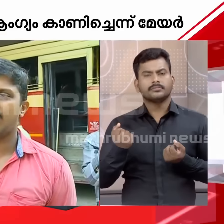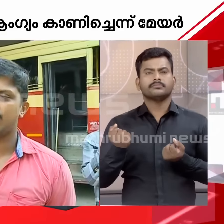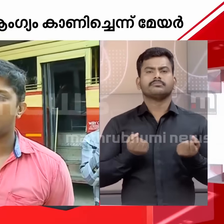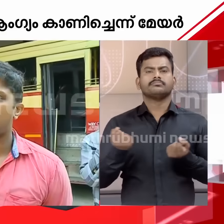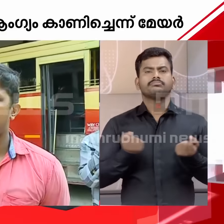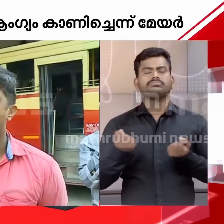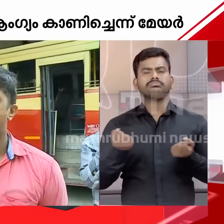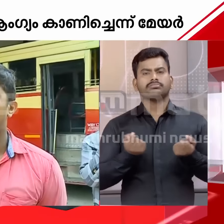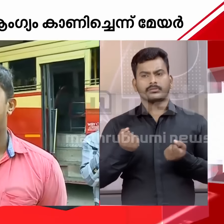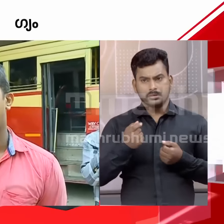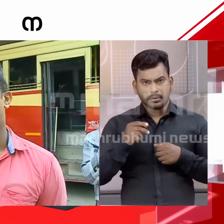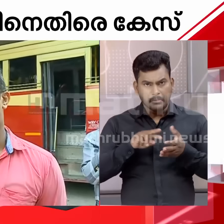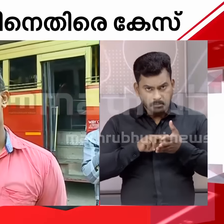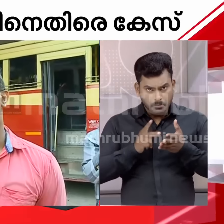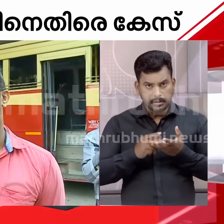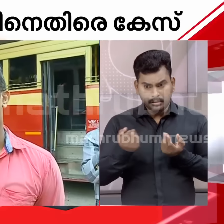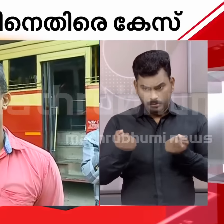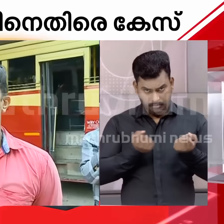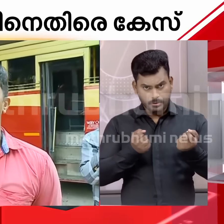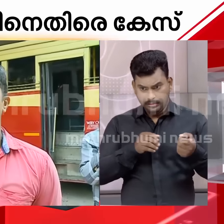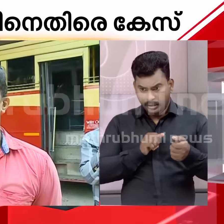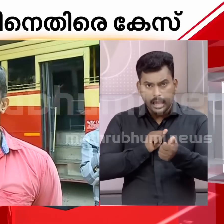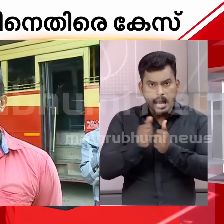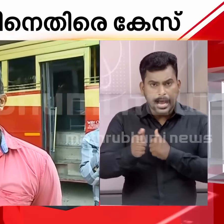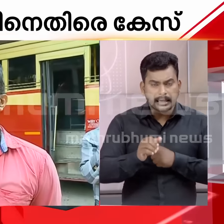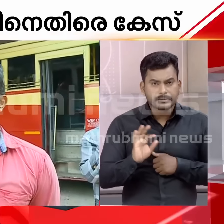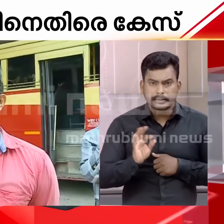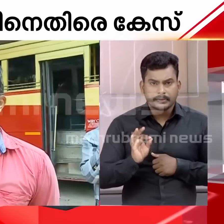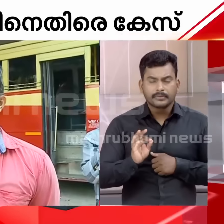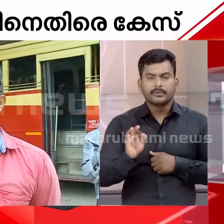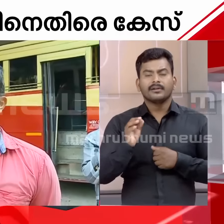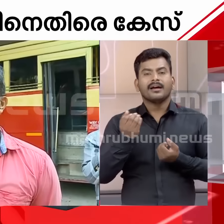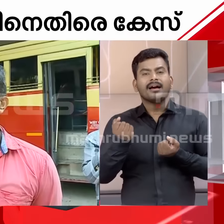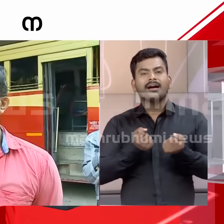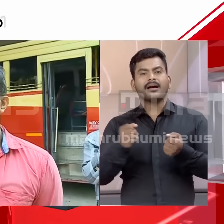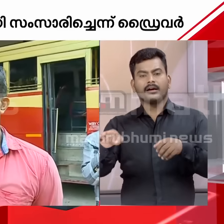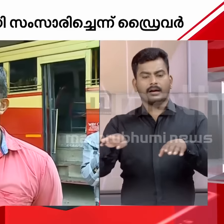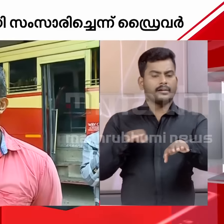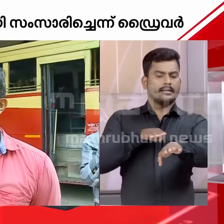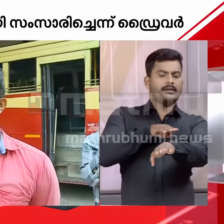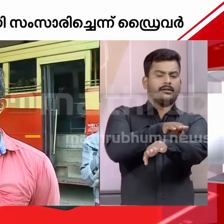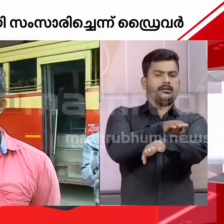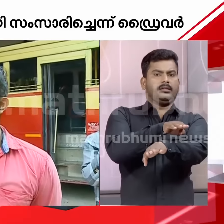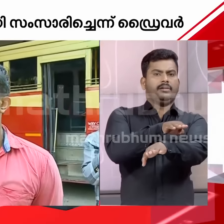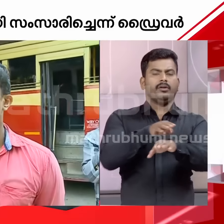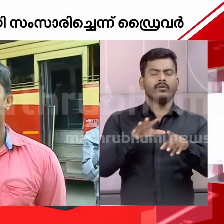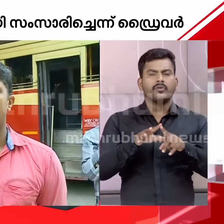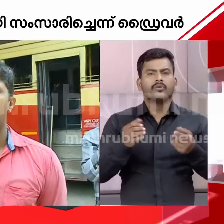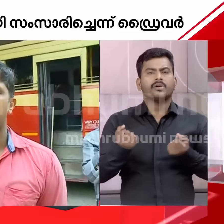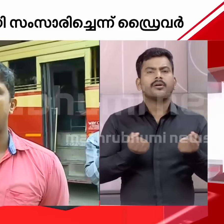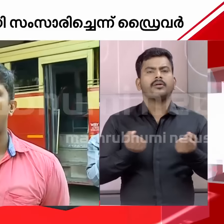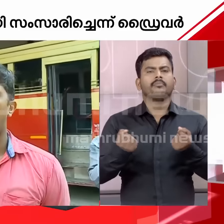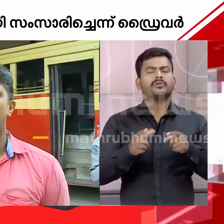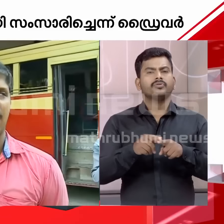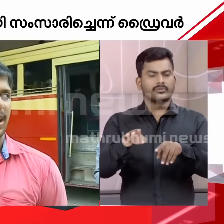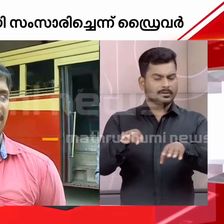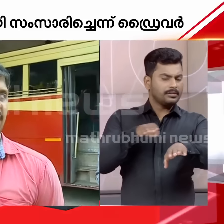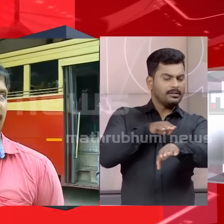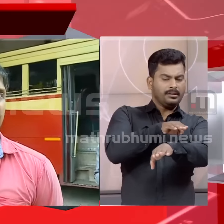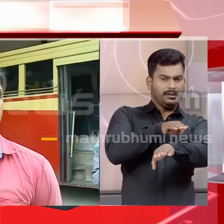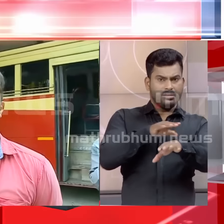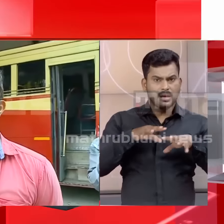ഇവരെ ഇടിച്ച് തെറിപ്പിച്ചെന്നുള്ള രീതിയിലാണ് അവർ പറയുന്നത്. അങ്ങനെയൊന്നുമല്ല, ലെഫ്റ്റ് സൈഡിൽ കൂടെ ഓവർടേക്ക് ചെയ്യാൻ വന്നു കഴിഞ്ഞാൽ നമ്മളെ ബസ്സുകാർ പൊതുവെ വണ്ടിക്കാർ ഇടത് സൈഡിൽ കൂടെ ഓവർടേക്ക്